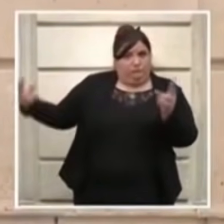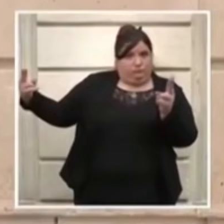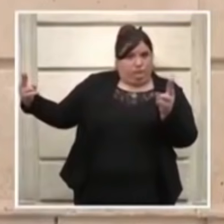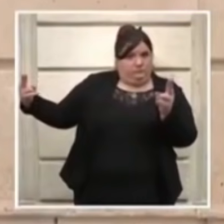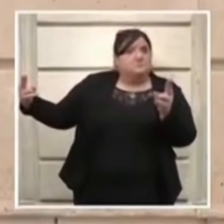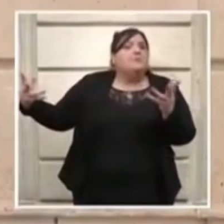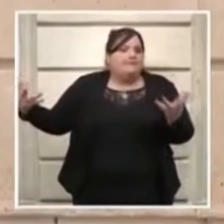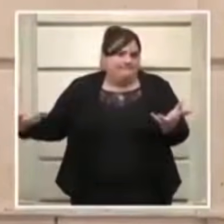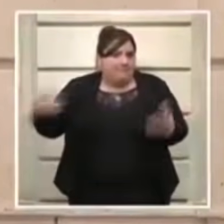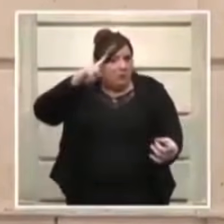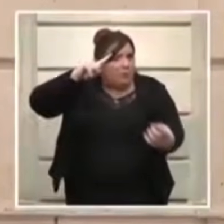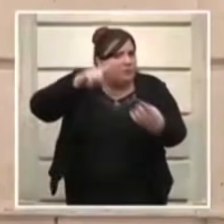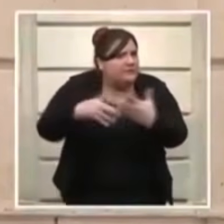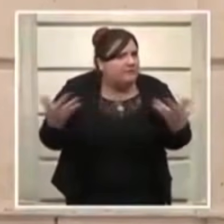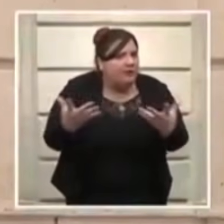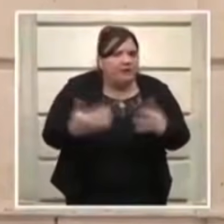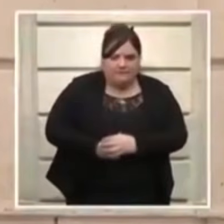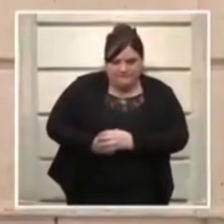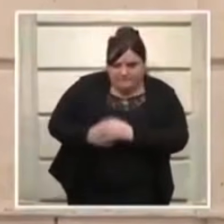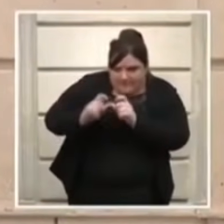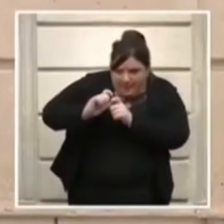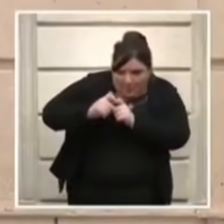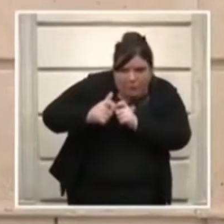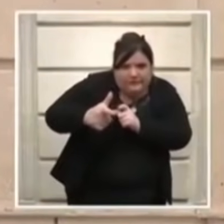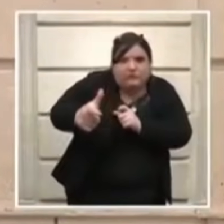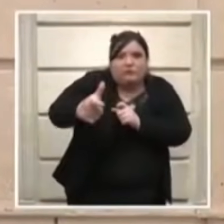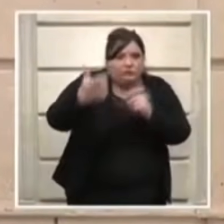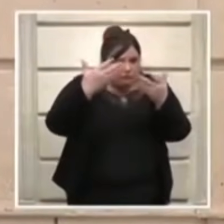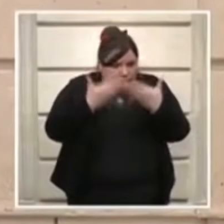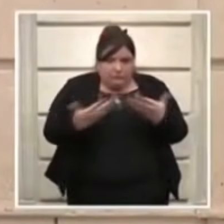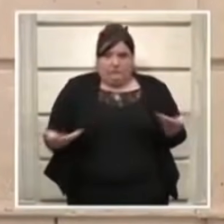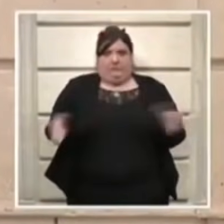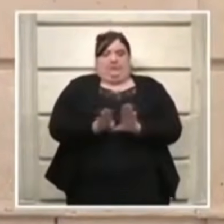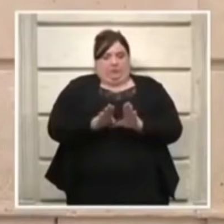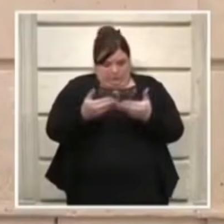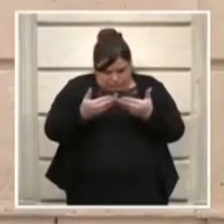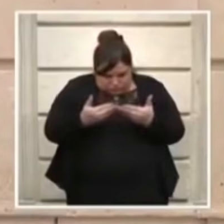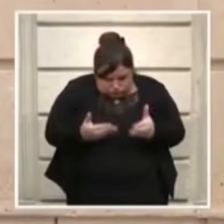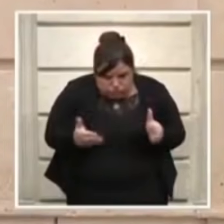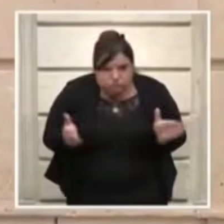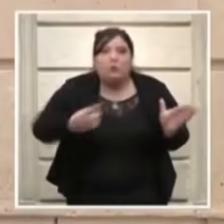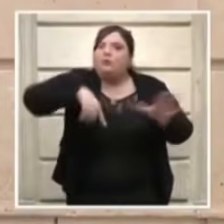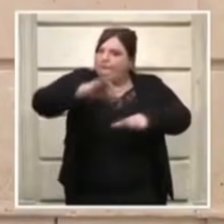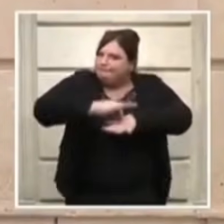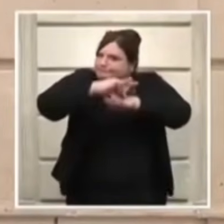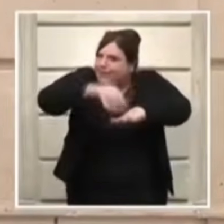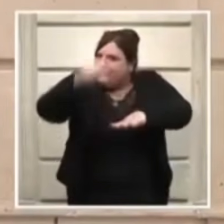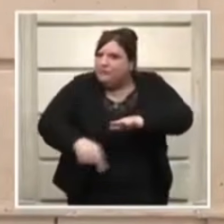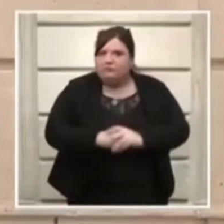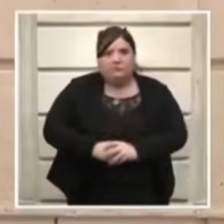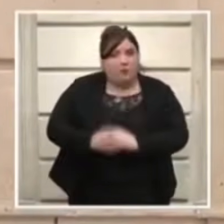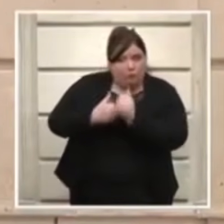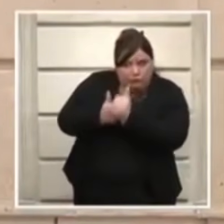nous permettre d'accompagner le processus de réouverture par des mesures adaptées à l'évolution